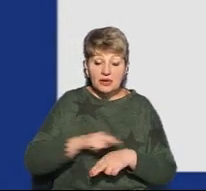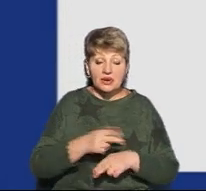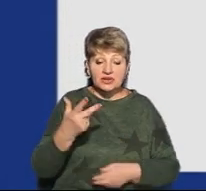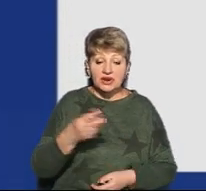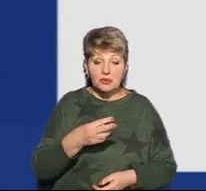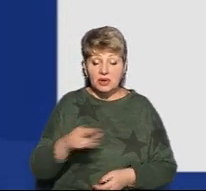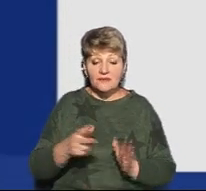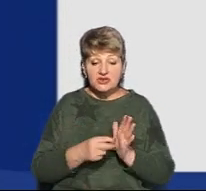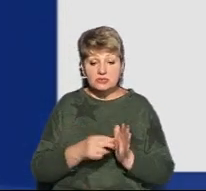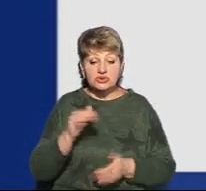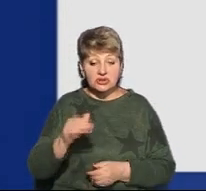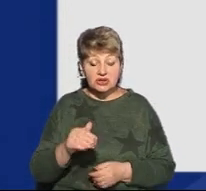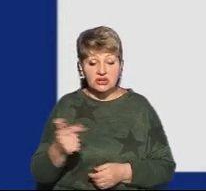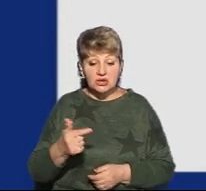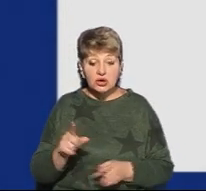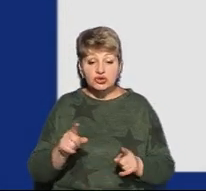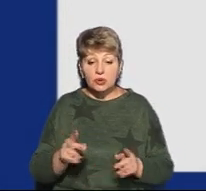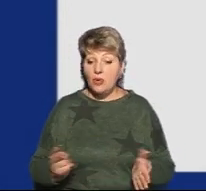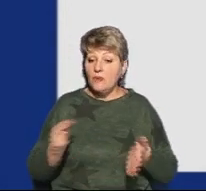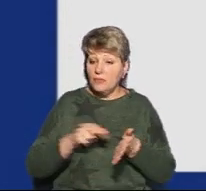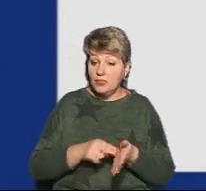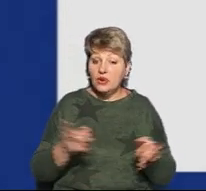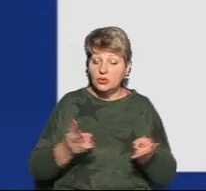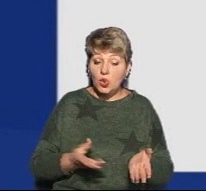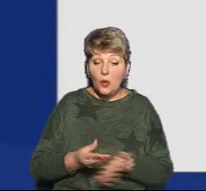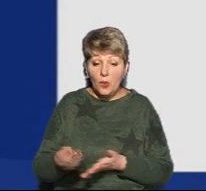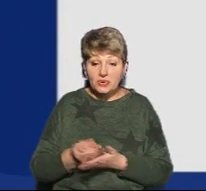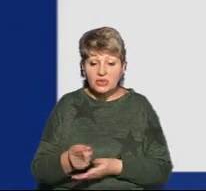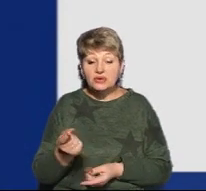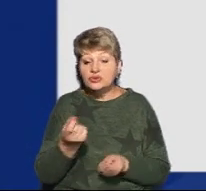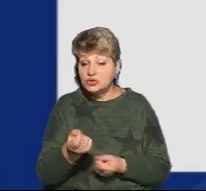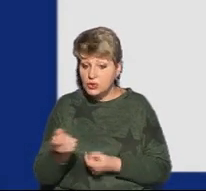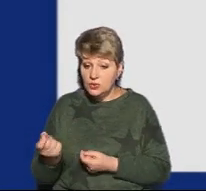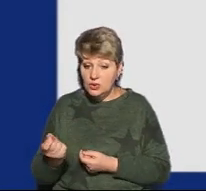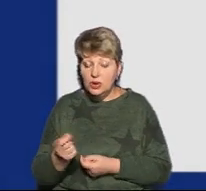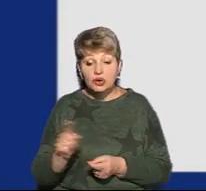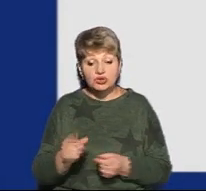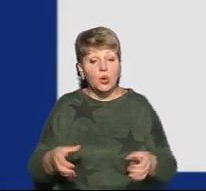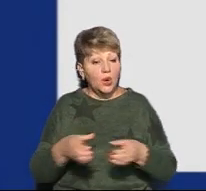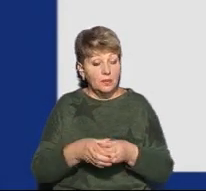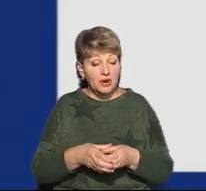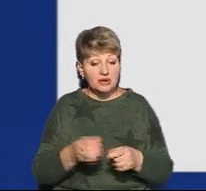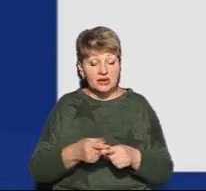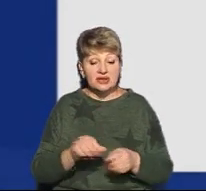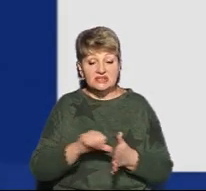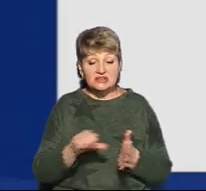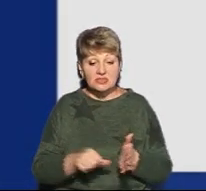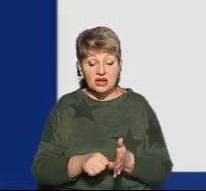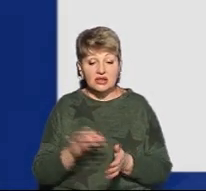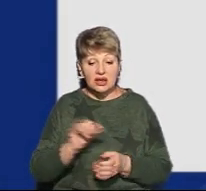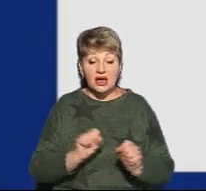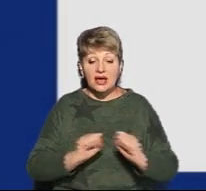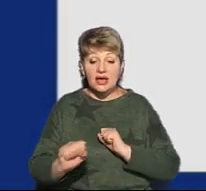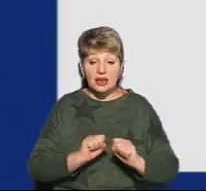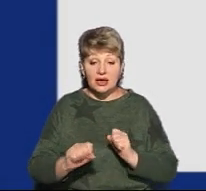3 мільйони 800 тисяч гривень. Для того, щоб вімкнули, необхідно платити хоча б щось. тому що компанія «Сміла Комунтеплоенерго» і керівництво